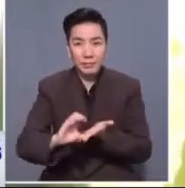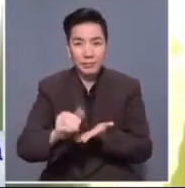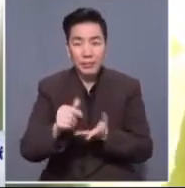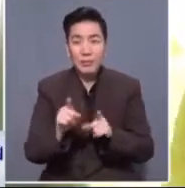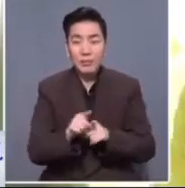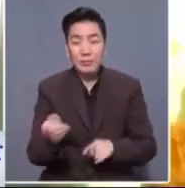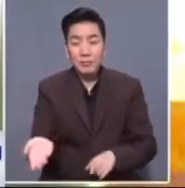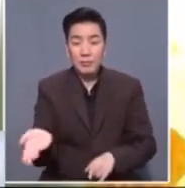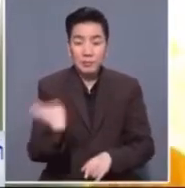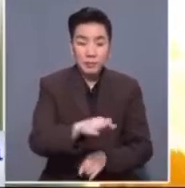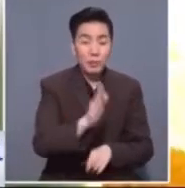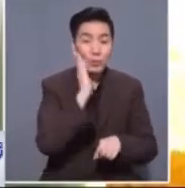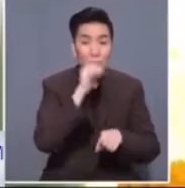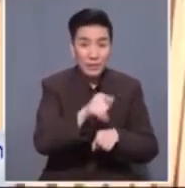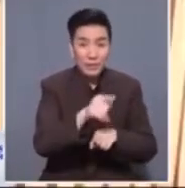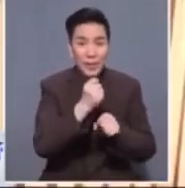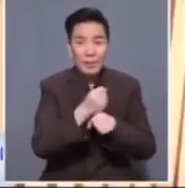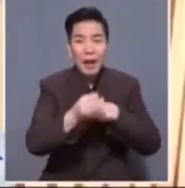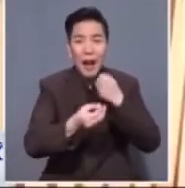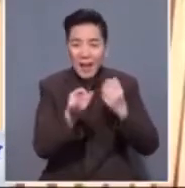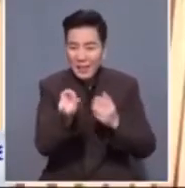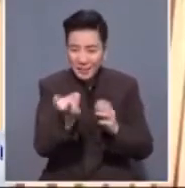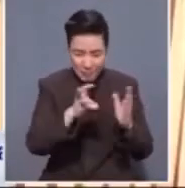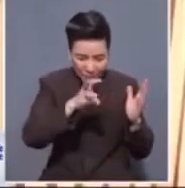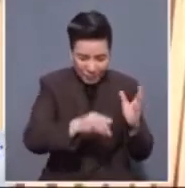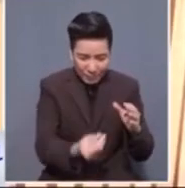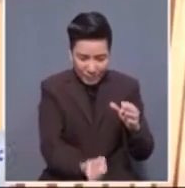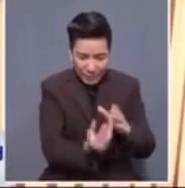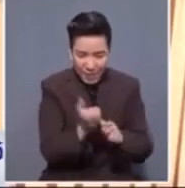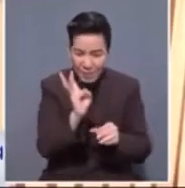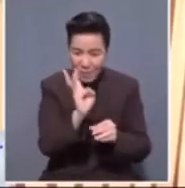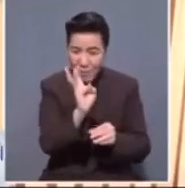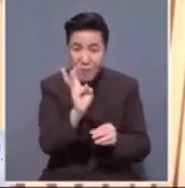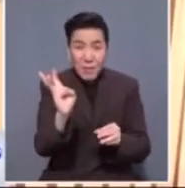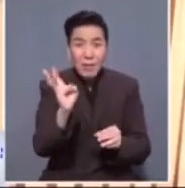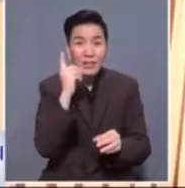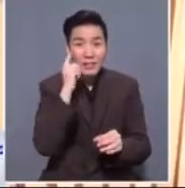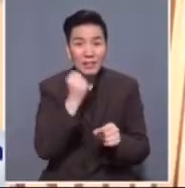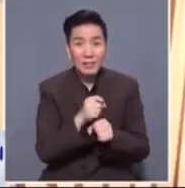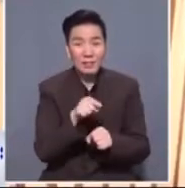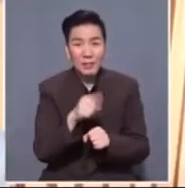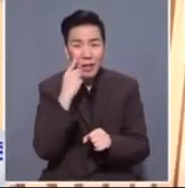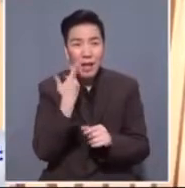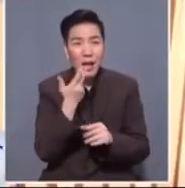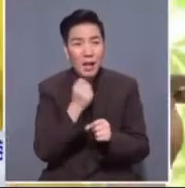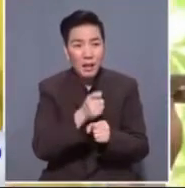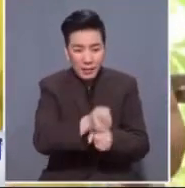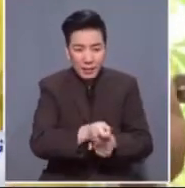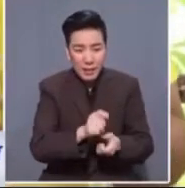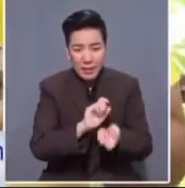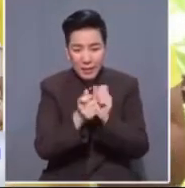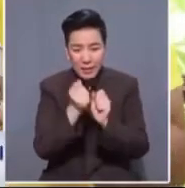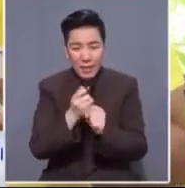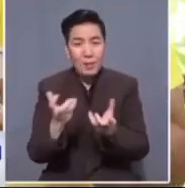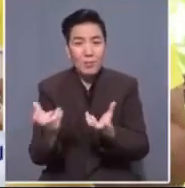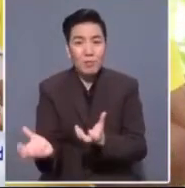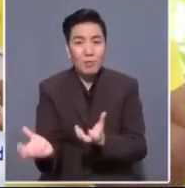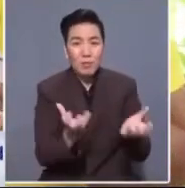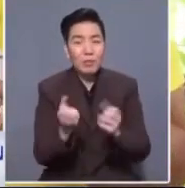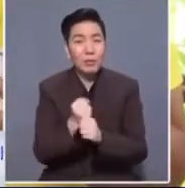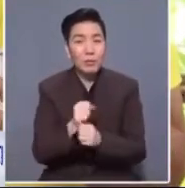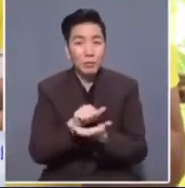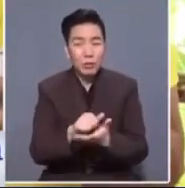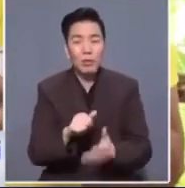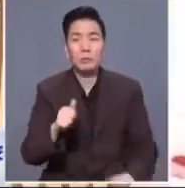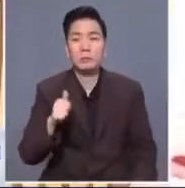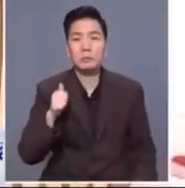ลิมเนี่ยจะเป็นผู้ประกอบการทำเป็นแปรรูปนะฮะจากภาคเกษตรมาเป็นเชิงพาณิชย์แล้วขอใช้บริการ